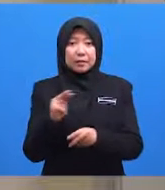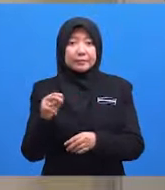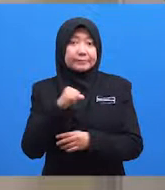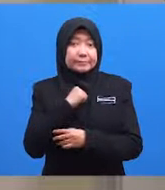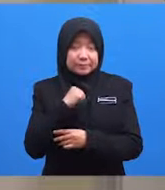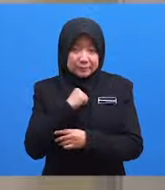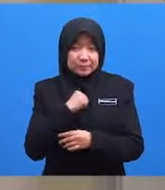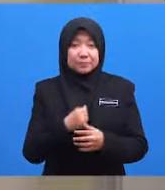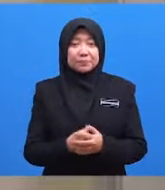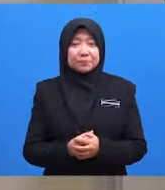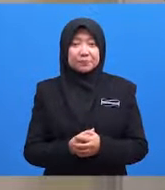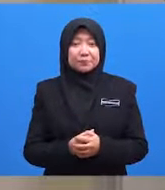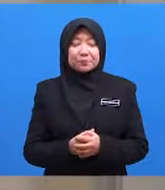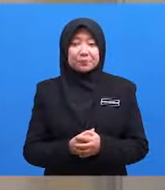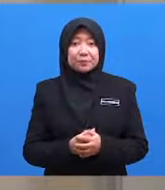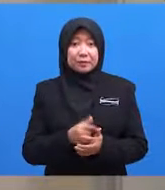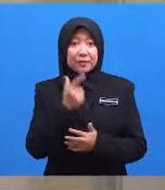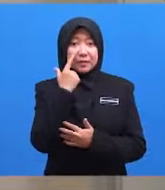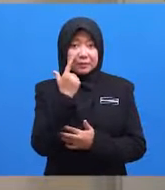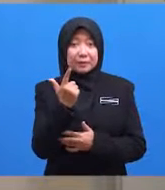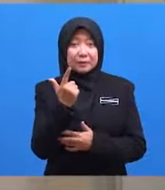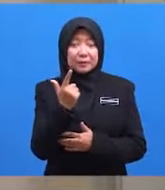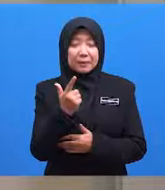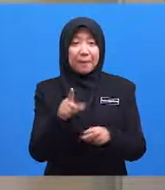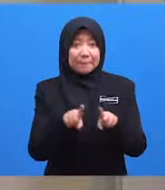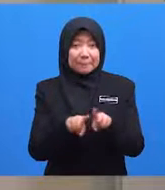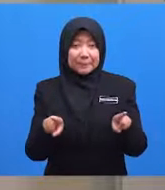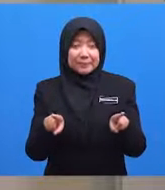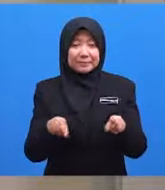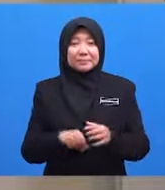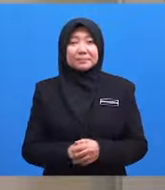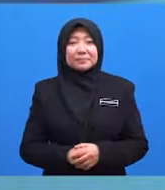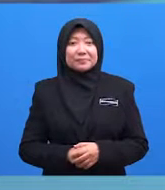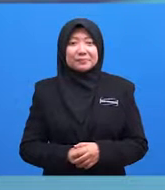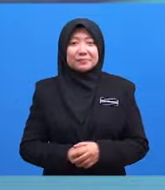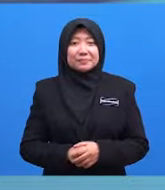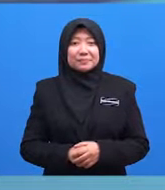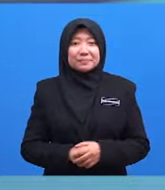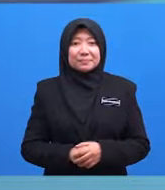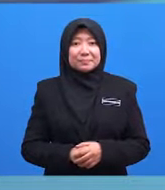tersendiri. Mari kita lihat perbezaan keduanya.